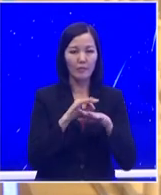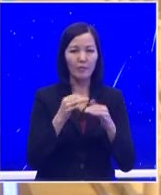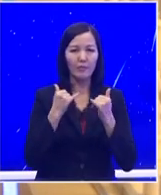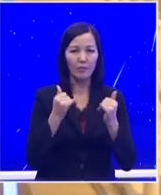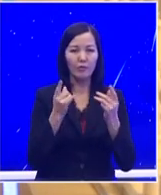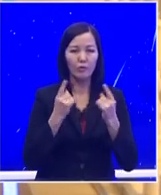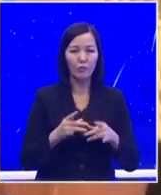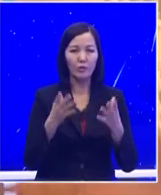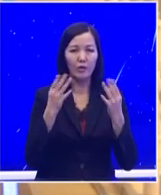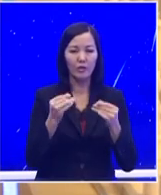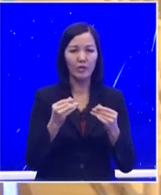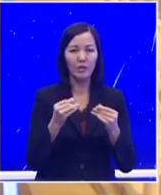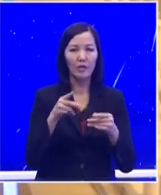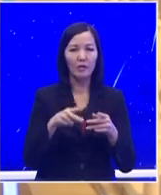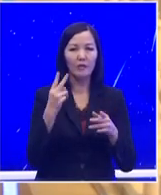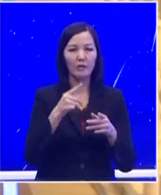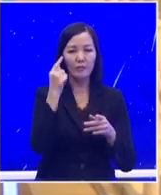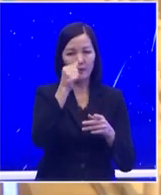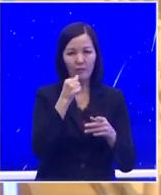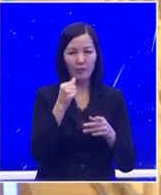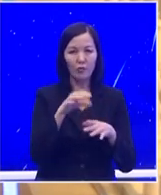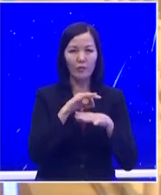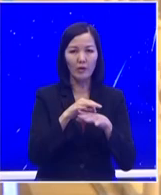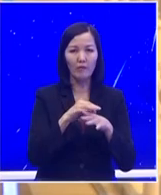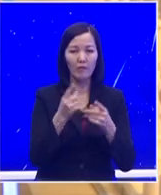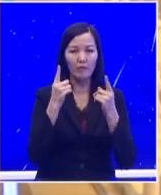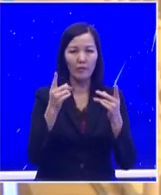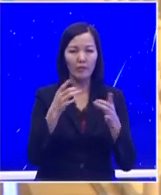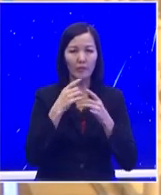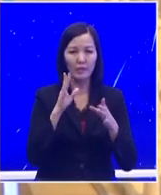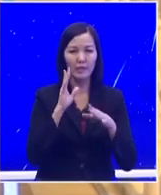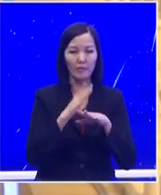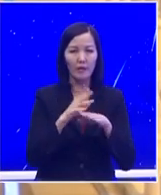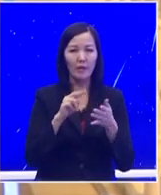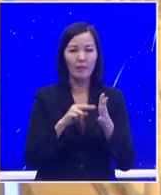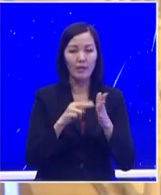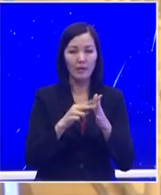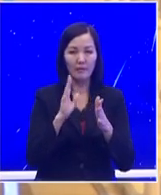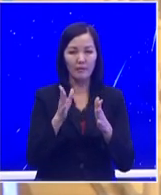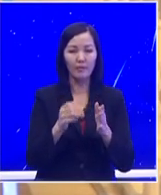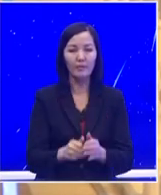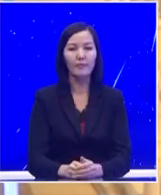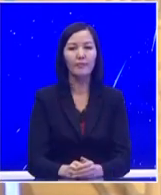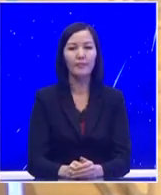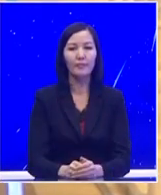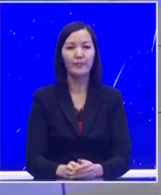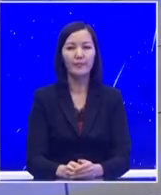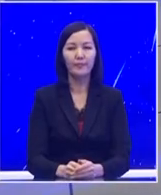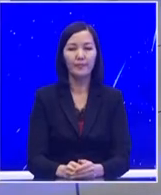дню рождения поэта. А уже в 2021 году пройдет юбилей – 90-летие. Мы планируем отпраздновать его с размахом.